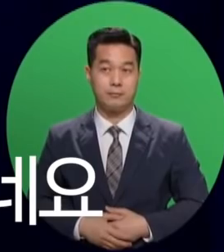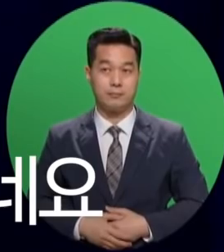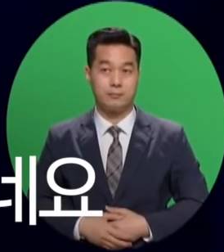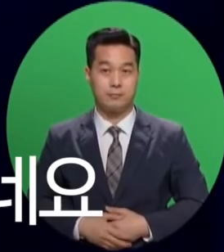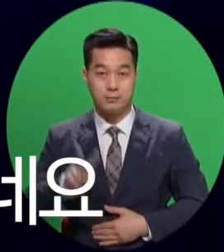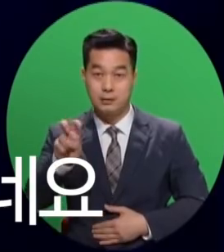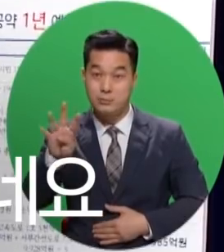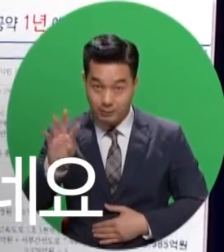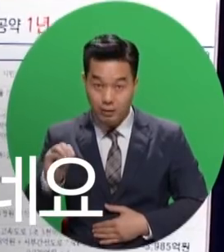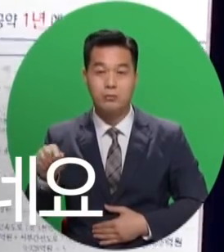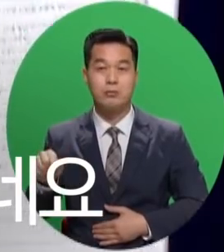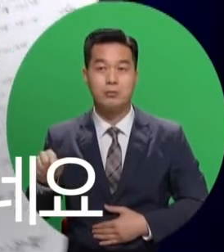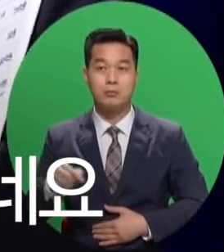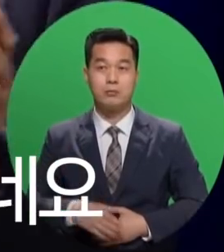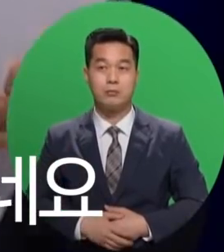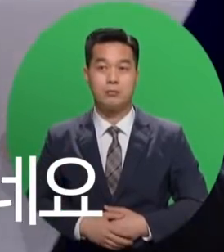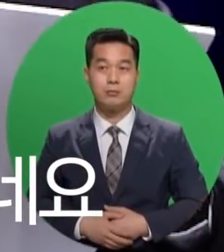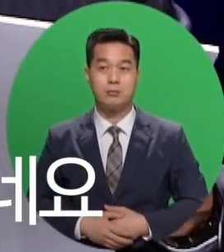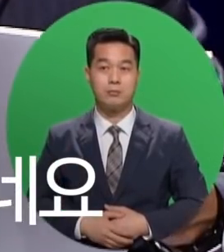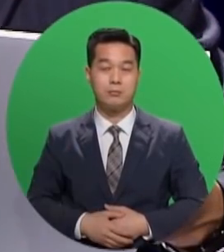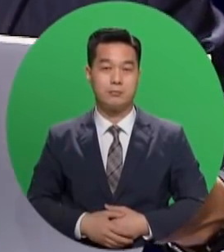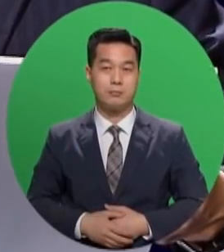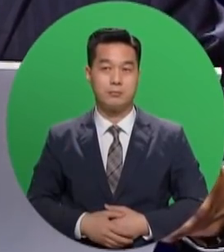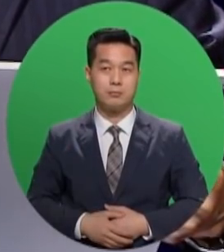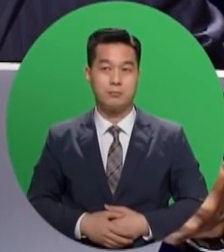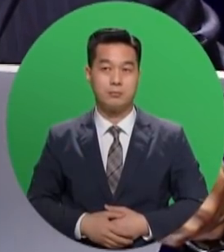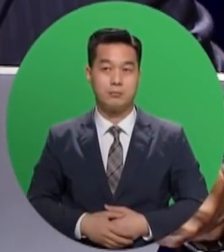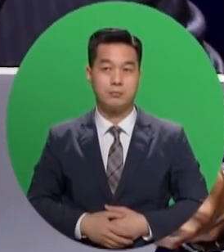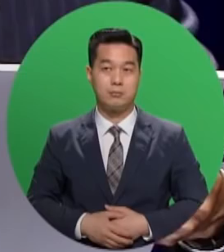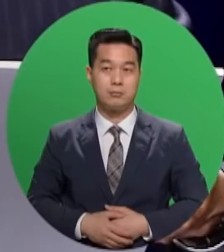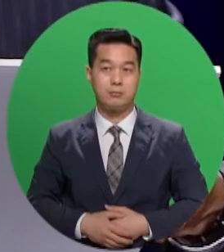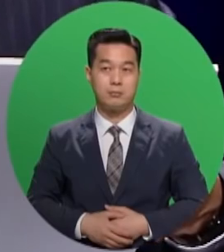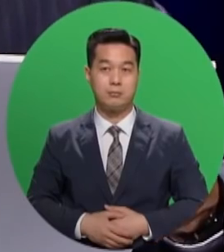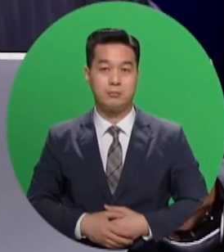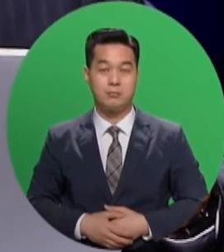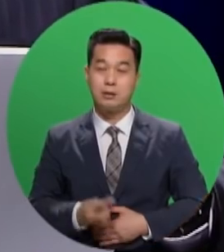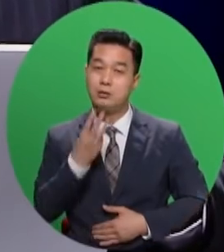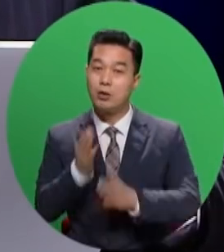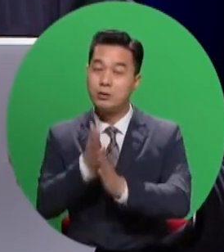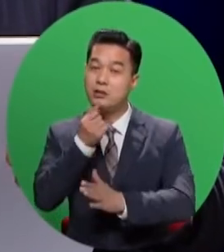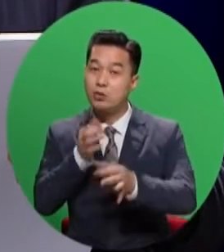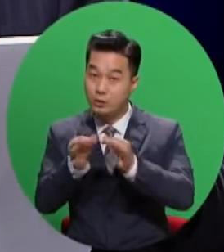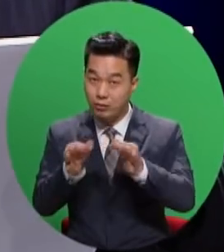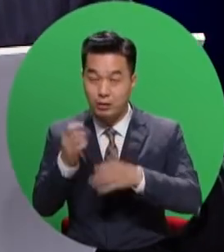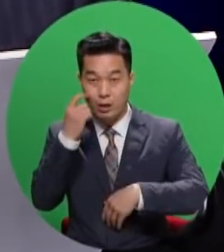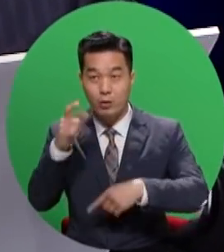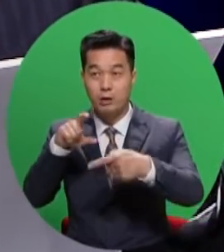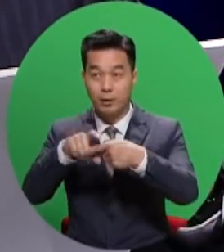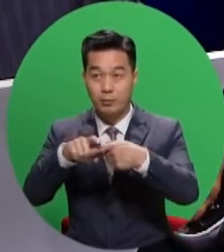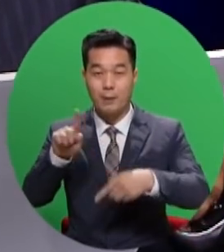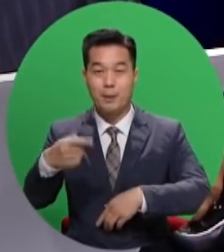수 있어 뭐 자 240,000 언어로 되어 있다구요 예 서울시 소상공인 의 월풍 하는데요 아